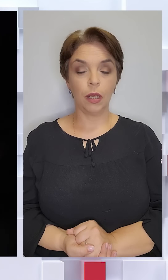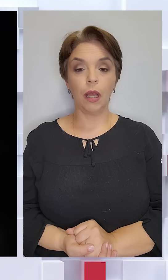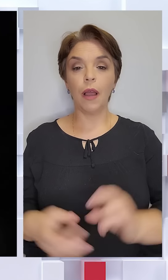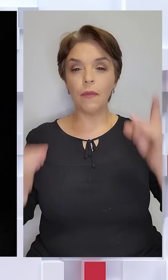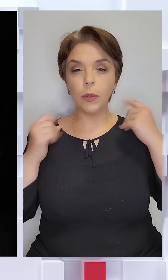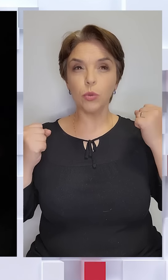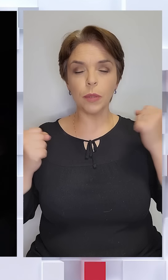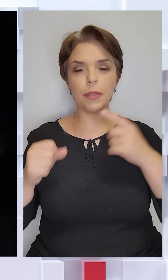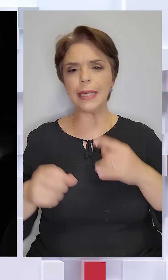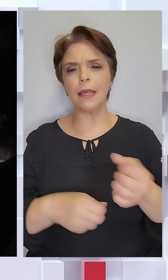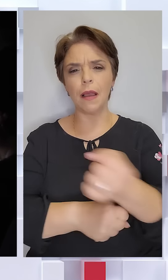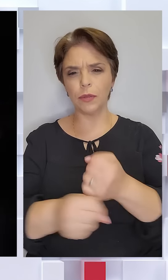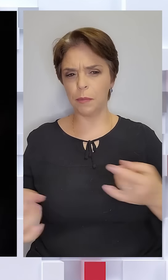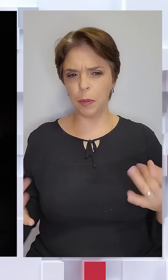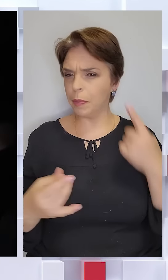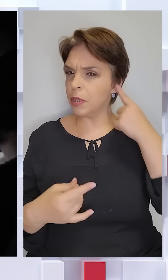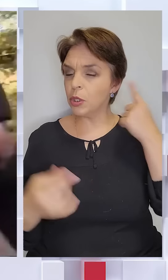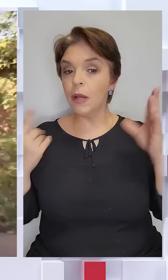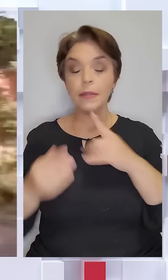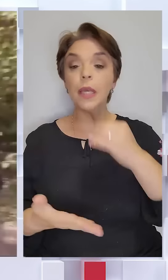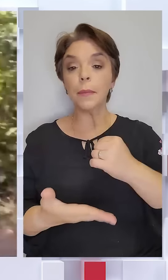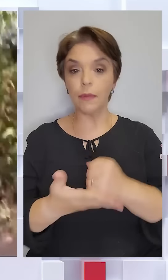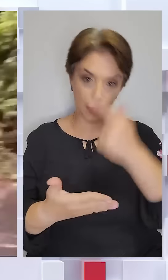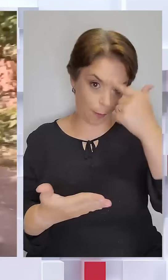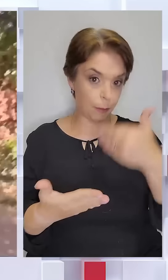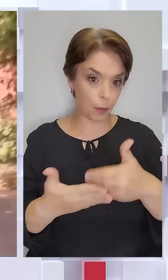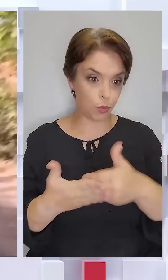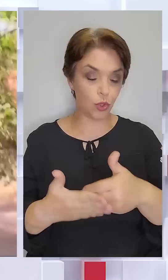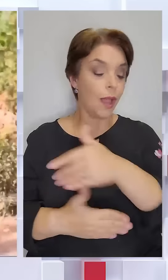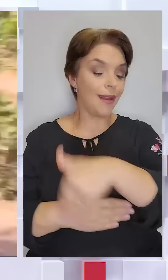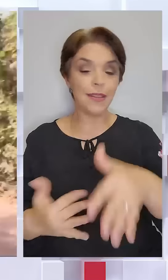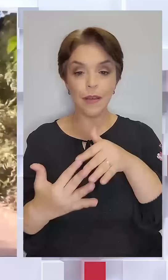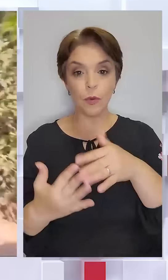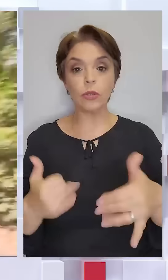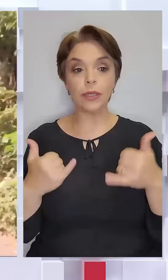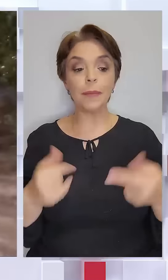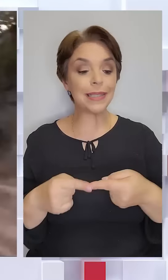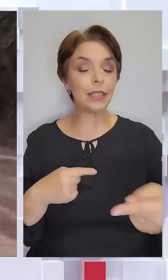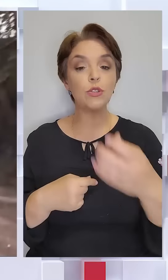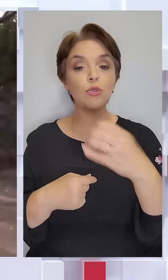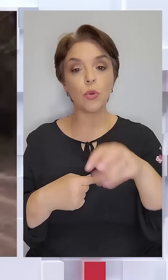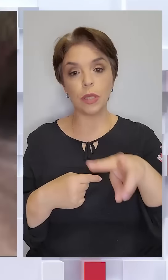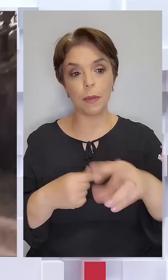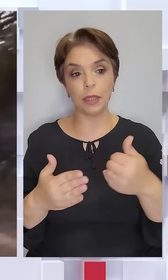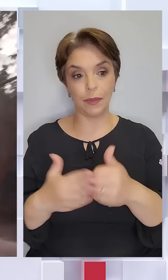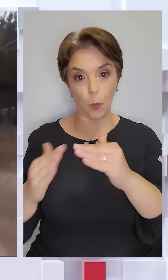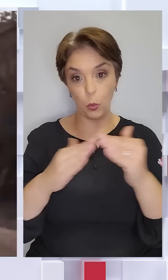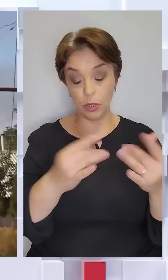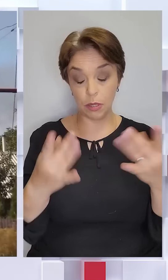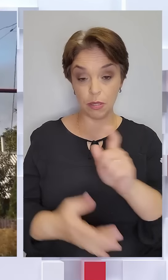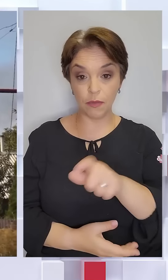Відлуння важких розривів та стрілецькі постріли лише підтвердили припущення. Лінія фронту тепер за лічені сотні метрів від